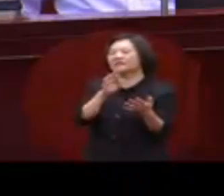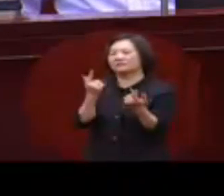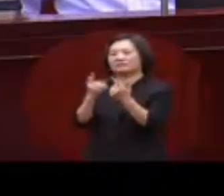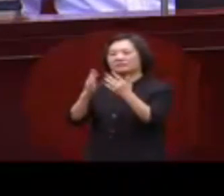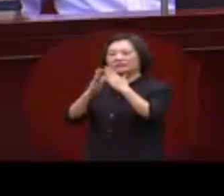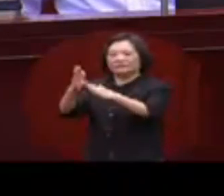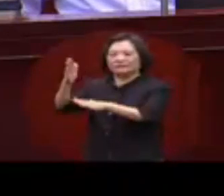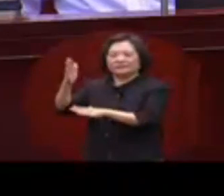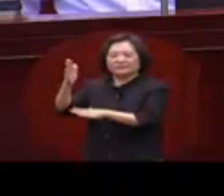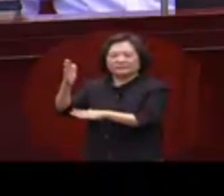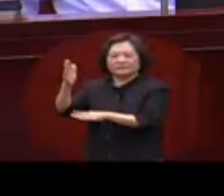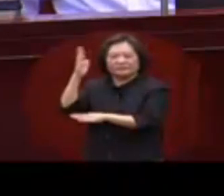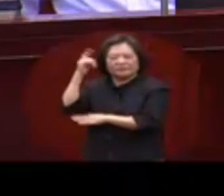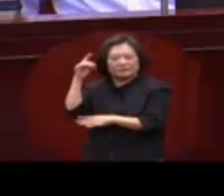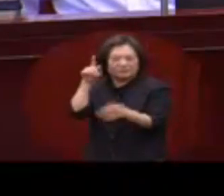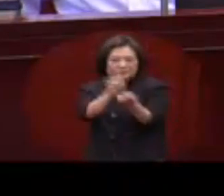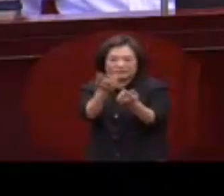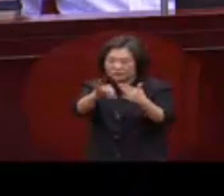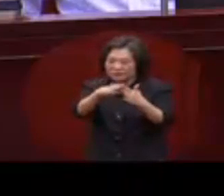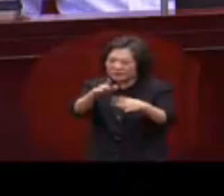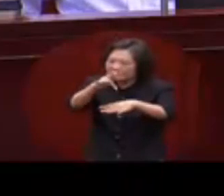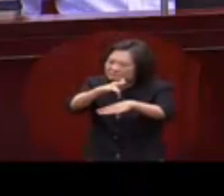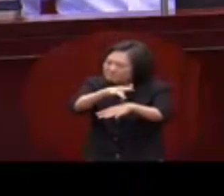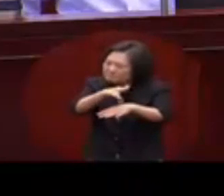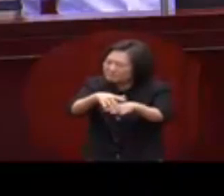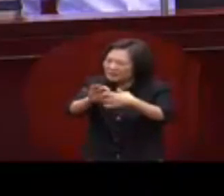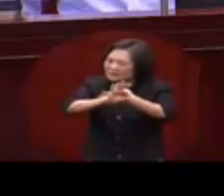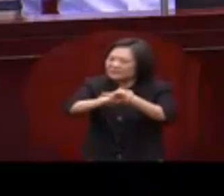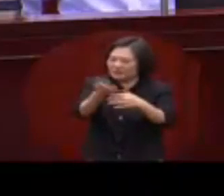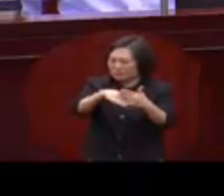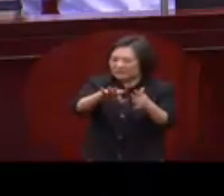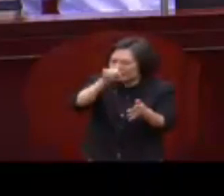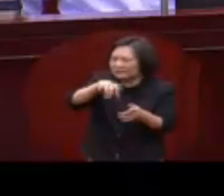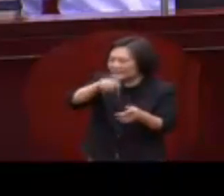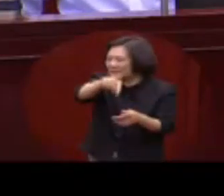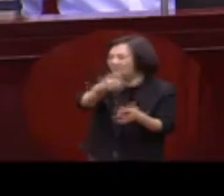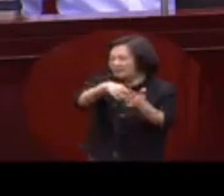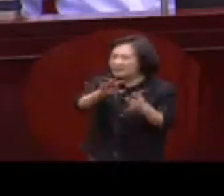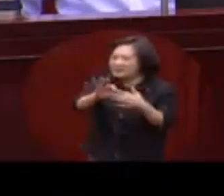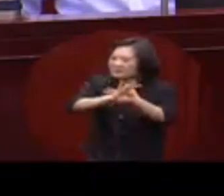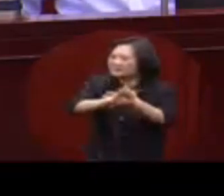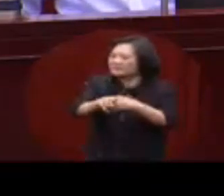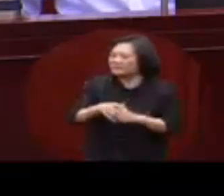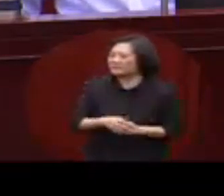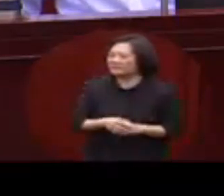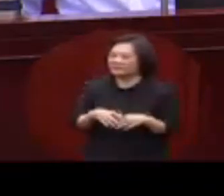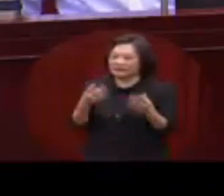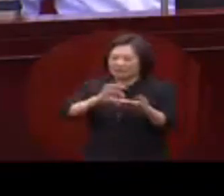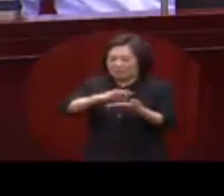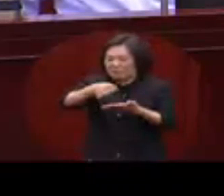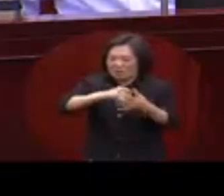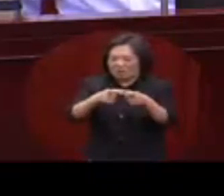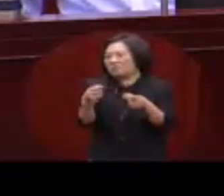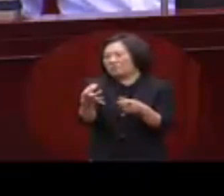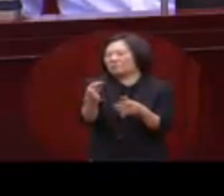慧城市很重要的试验基地啊，因为这个、我们在市政府也可以严密控制，你知道，可以比较容易控